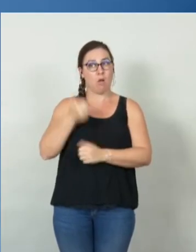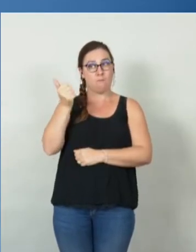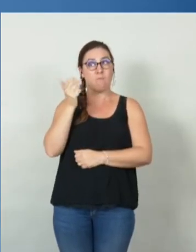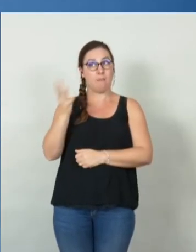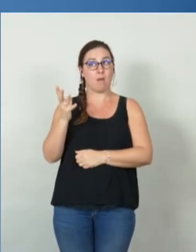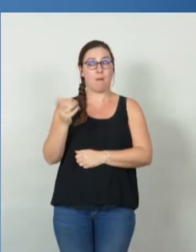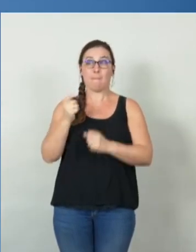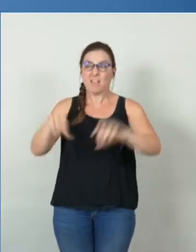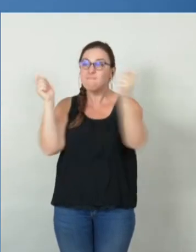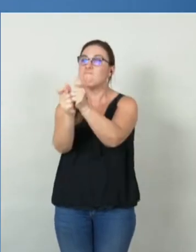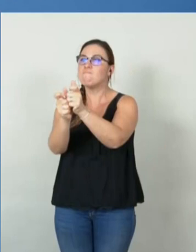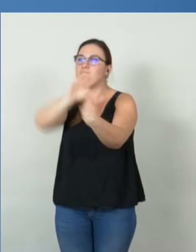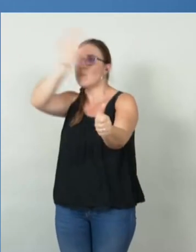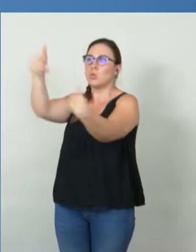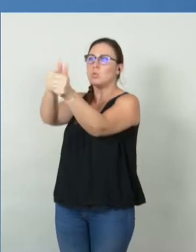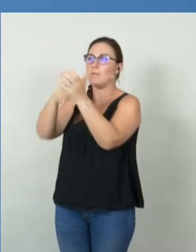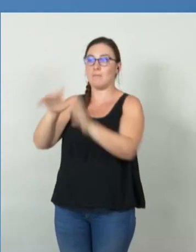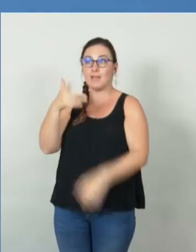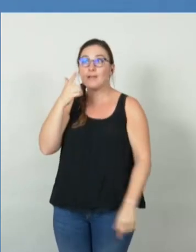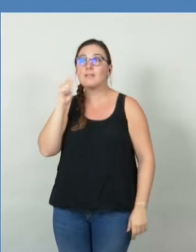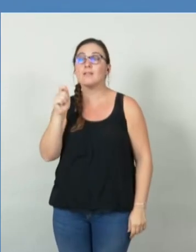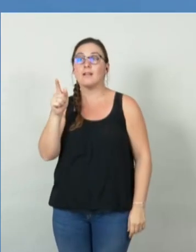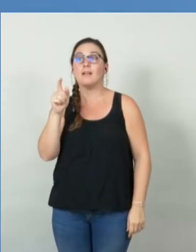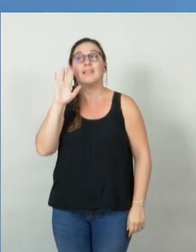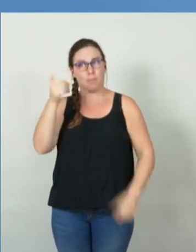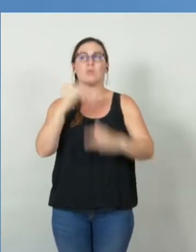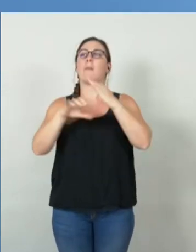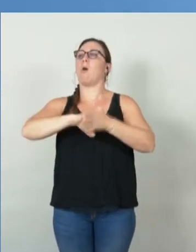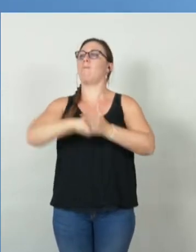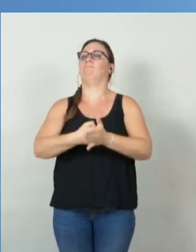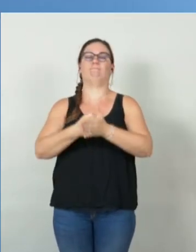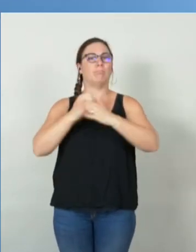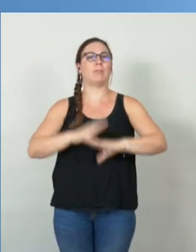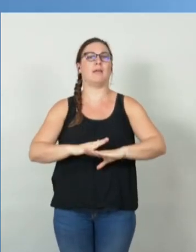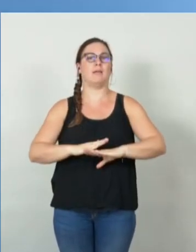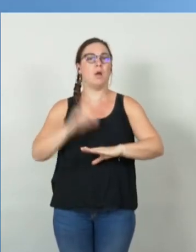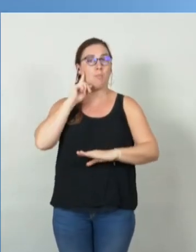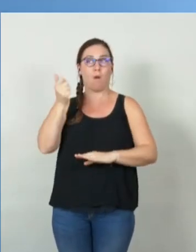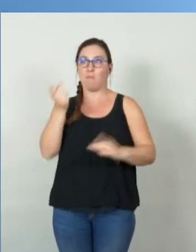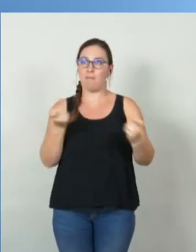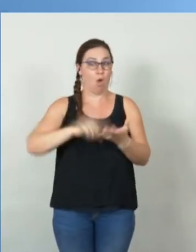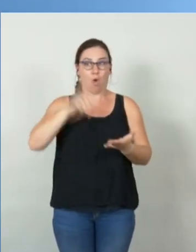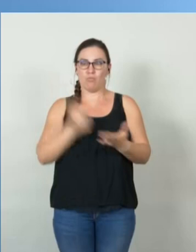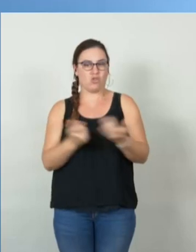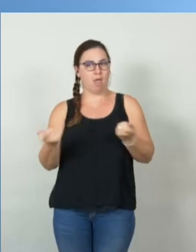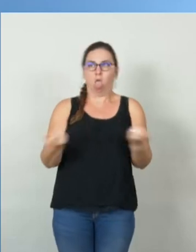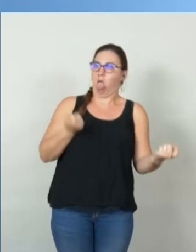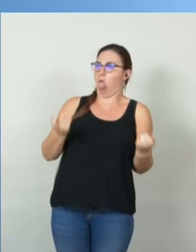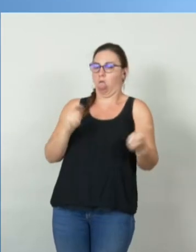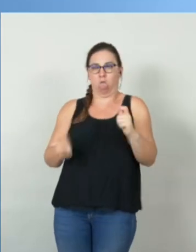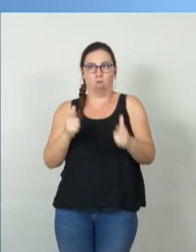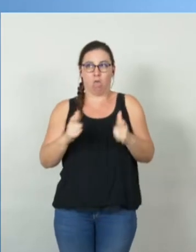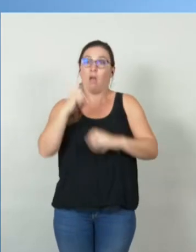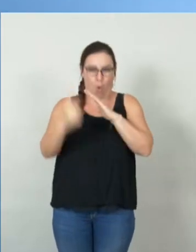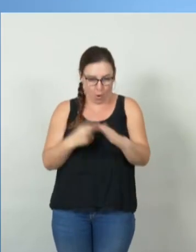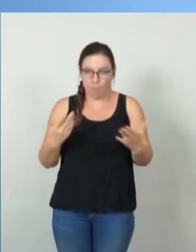casserole sur une mise sous tutelle en 2015 c'est pour ça qu'il y a eu le plan d'austérité à l'époque puisque vous n'arriviez pas à boucler vos budgets et rebelote aujourd'hui